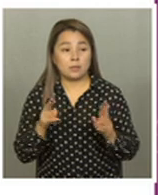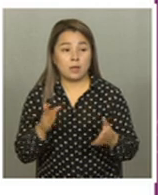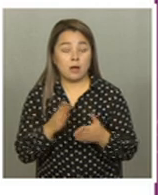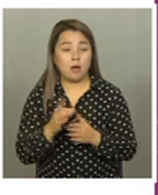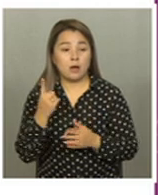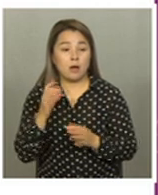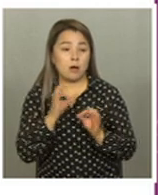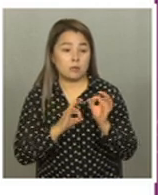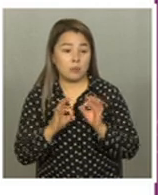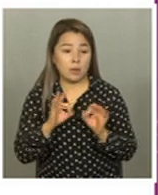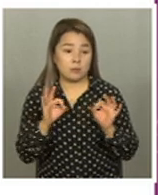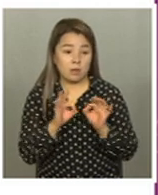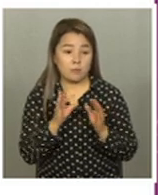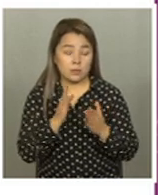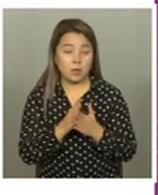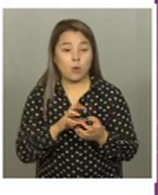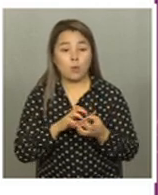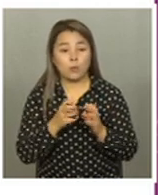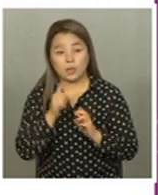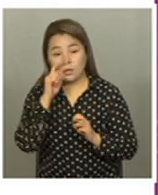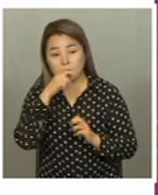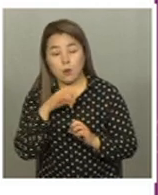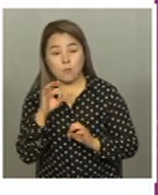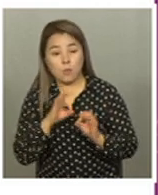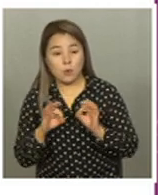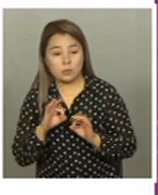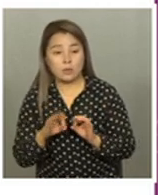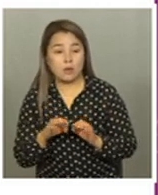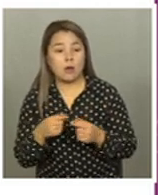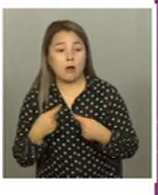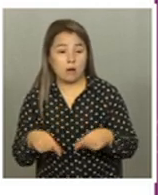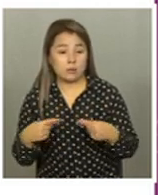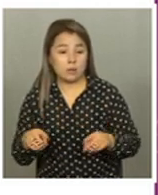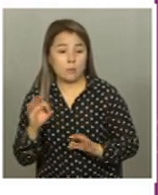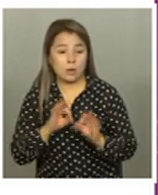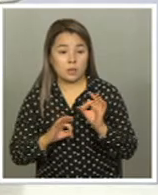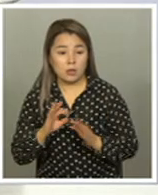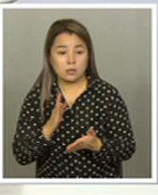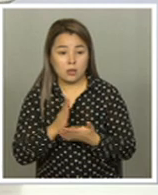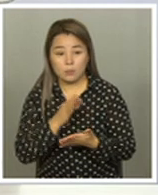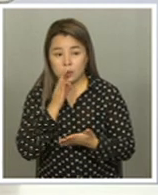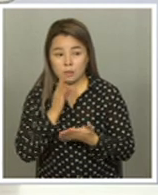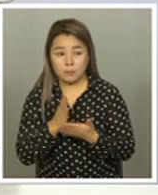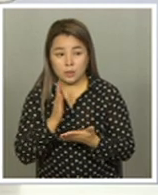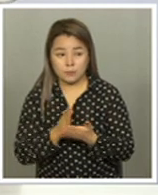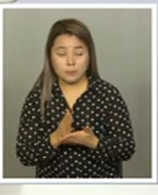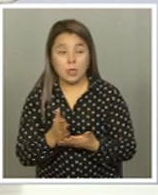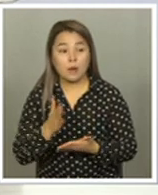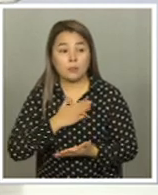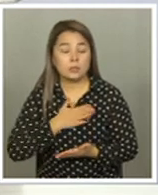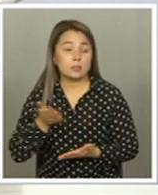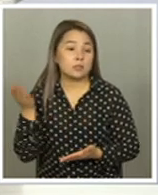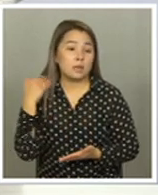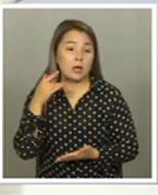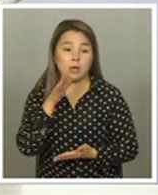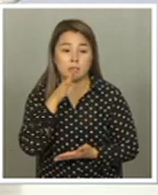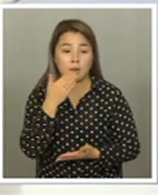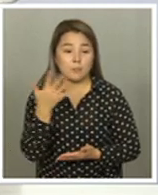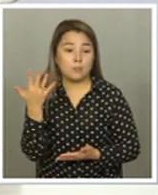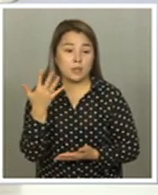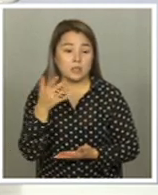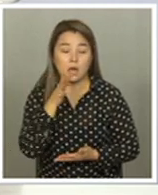тұрады, ал көмірқышқыл газының молекуласы әртүрлі атомдардан тұрады. Біздің заманымызға дейінгі 5-ші